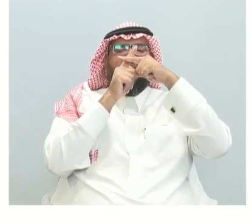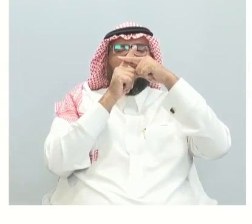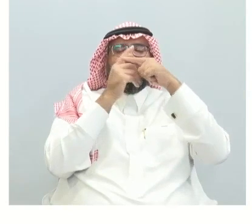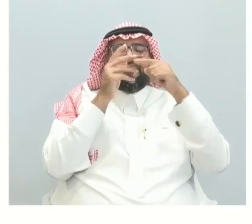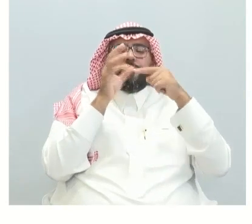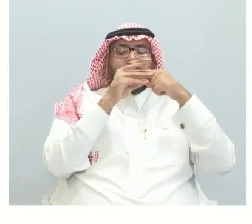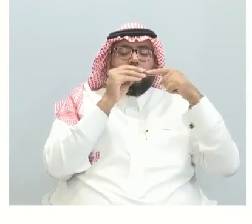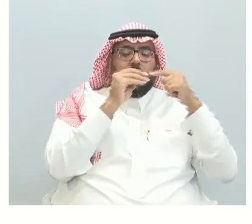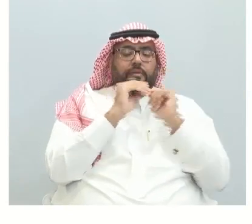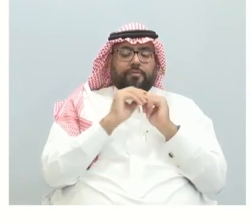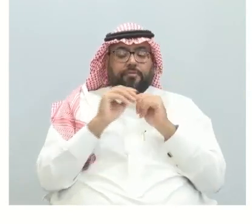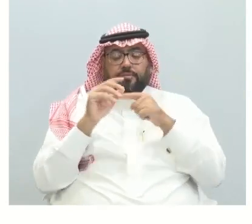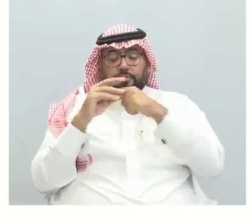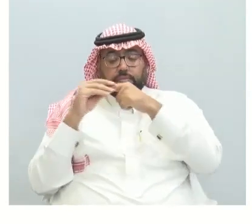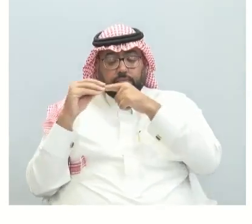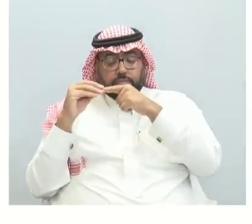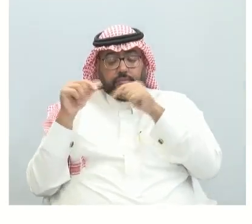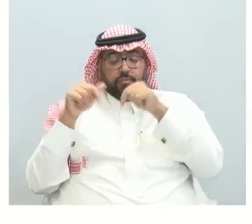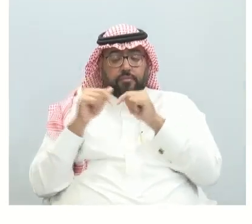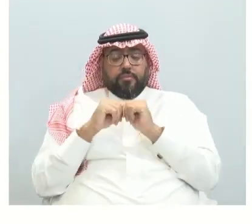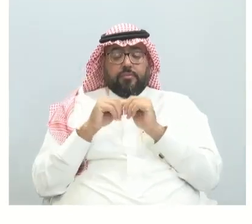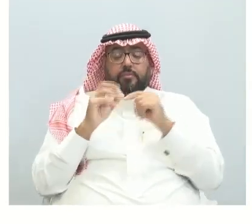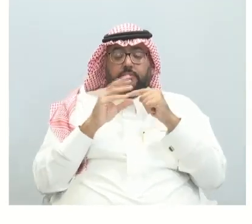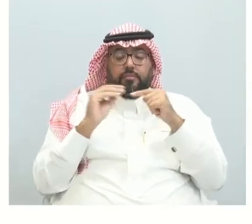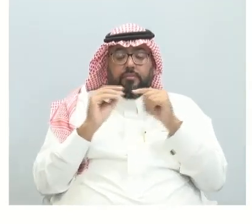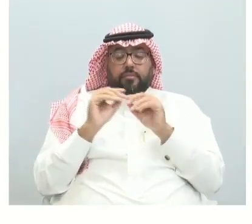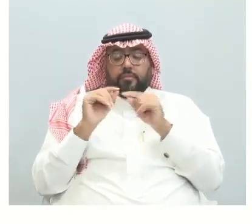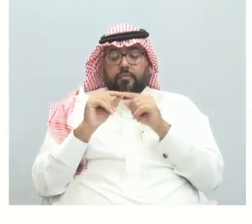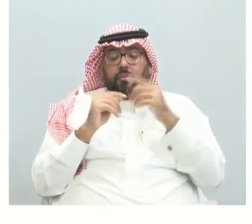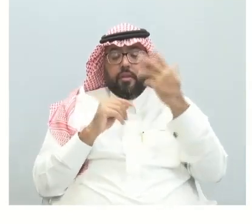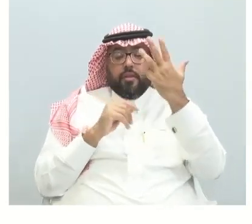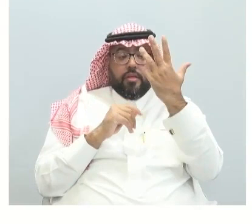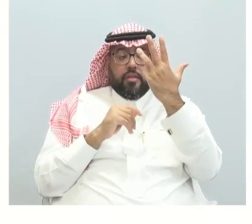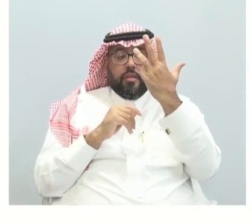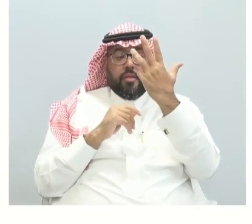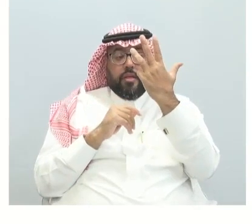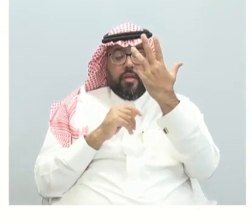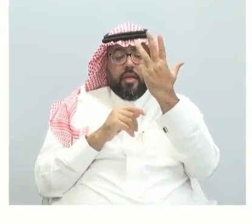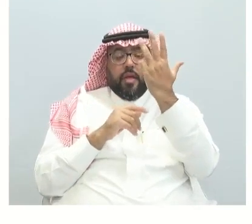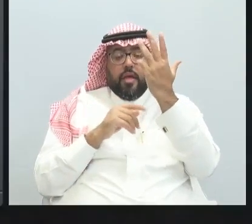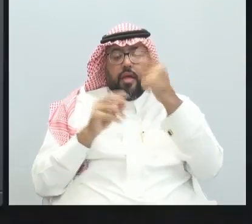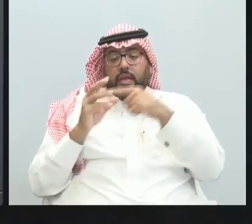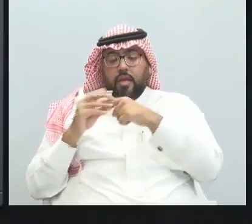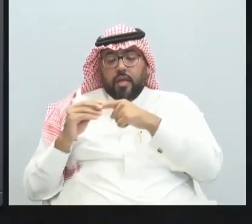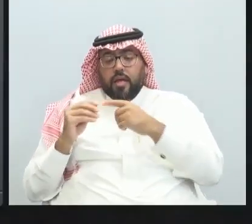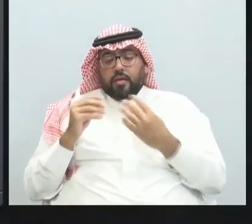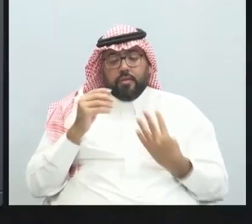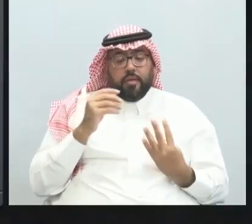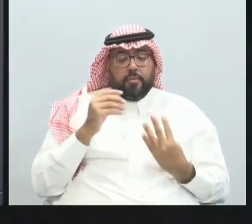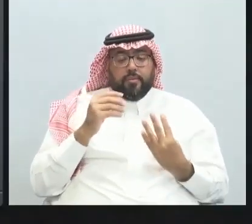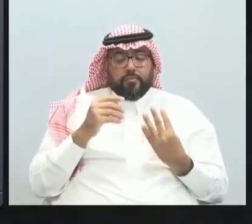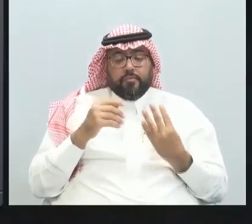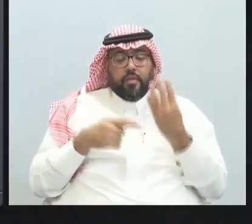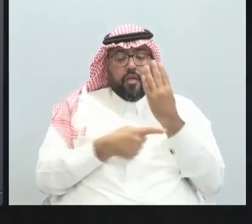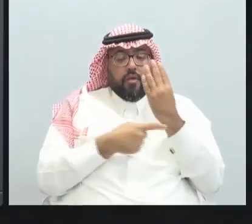ماذا احسنتم اشاره الطرح اذا راح نطرح 9 ناقص اربعه يعطيكم هذا سؤال تفكرون فيه